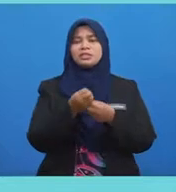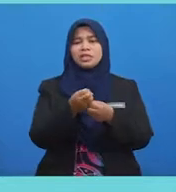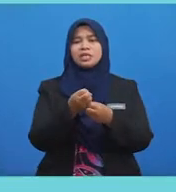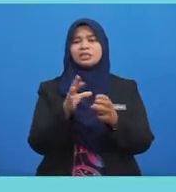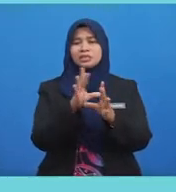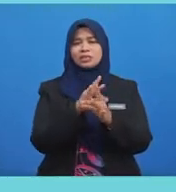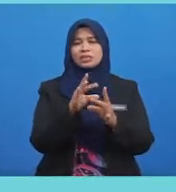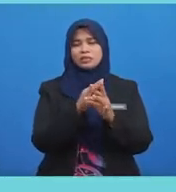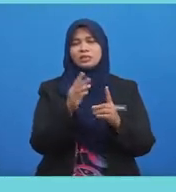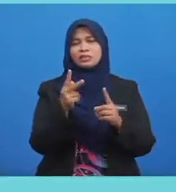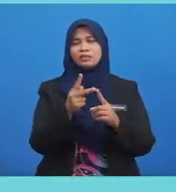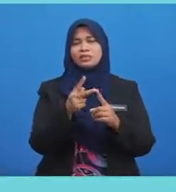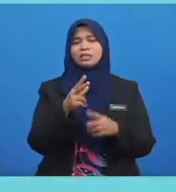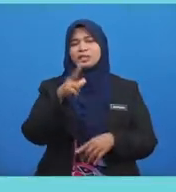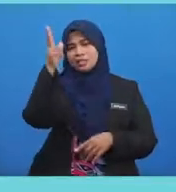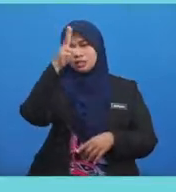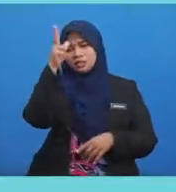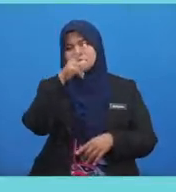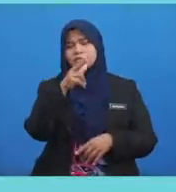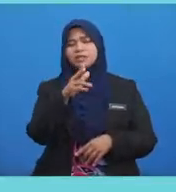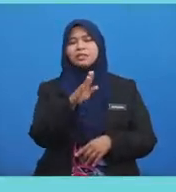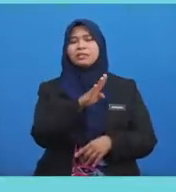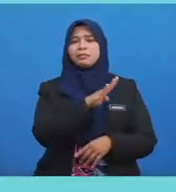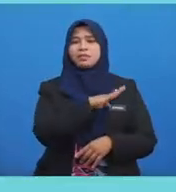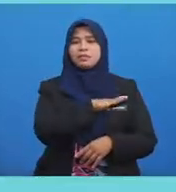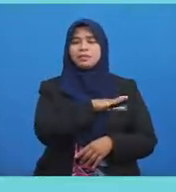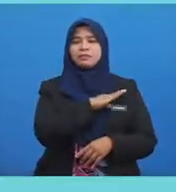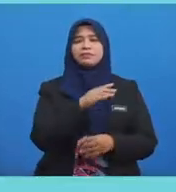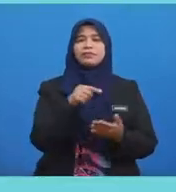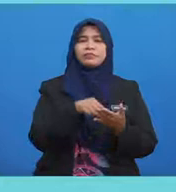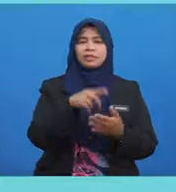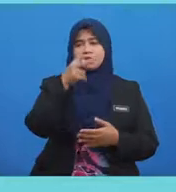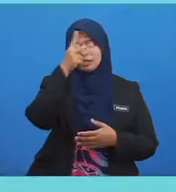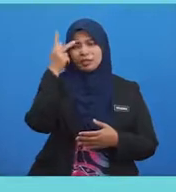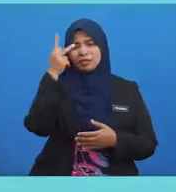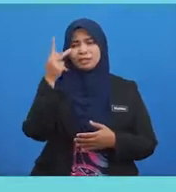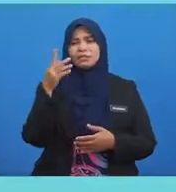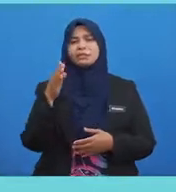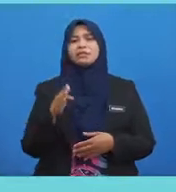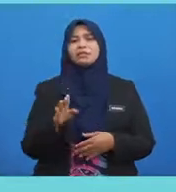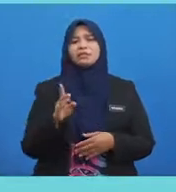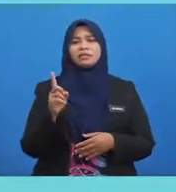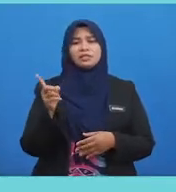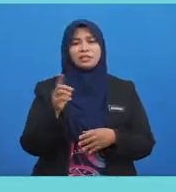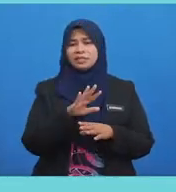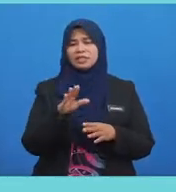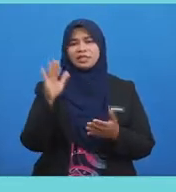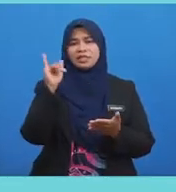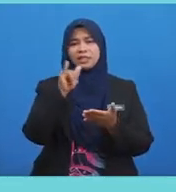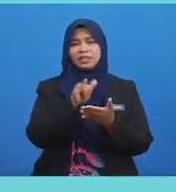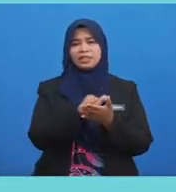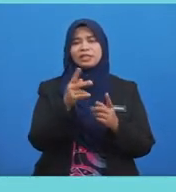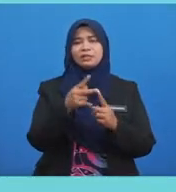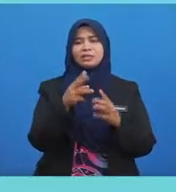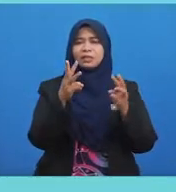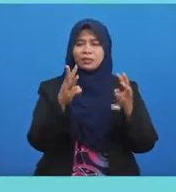rela menyerahkan Sarawak kepada kerajaan British. Hal ini kerana beliau tidak